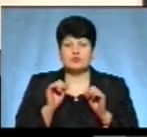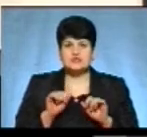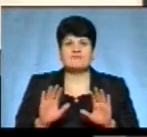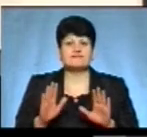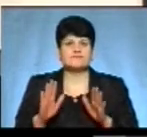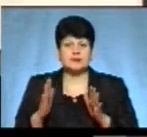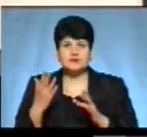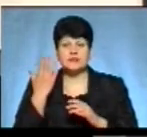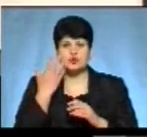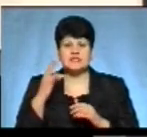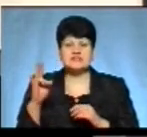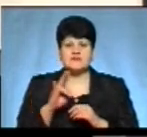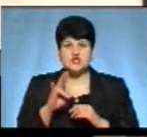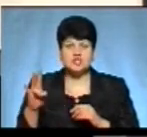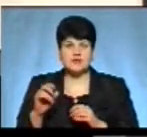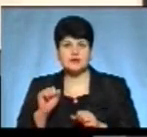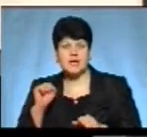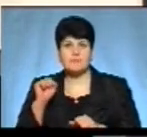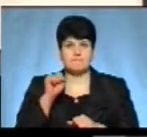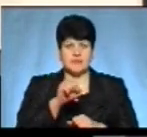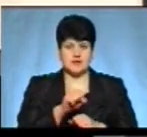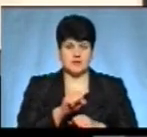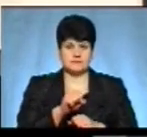коли священик піднімає руку і б'є